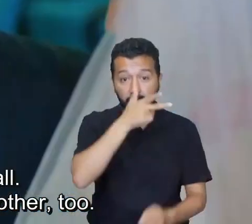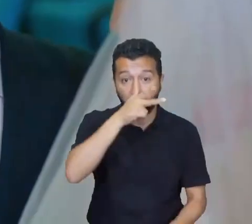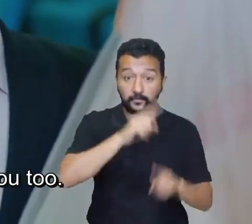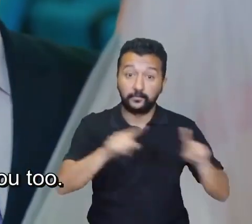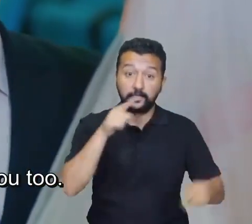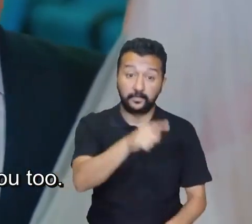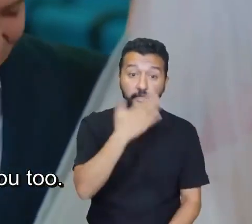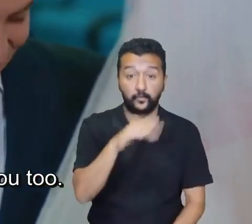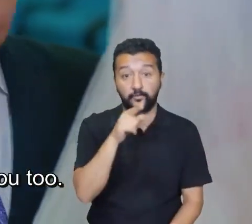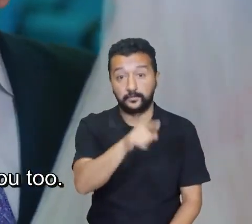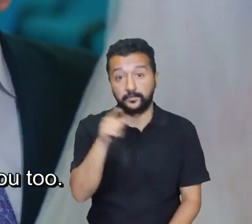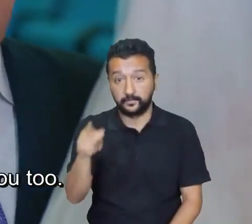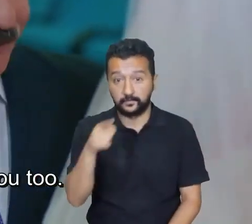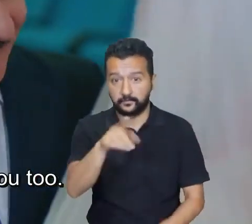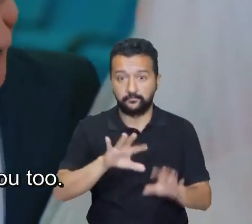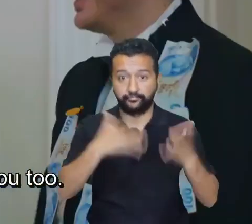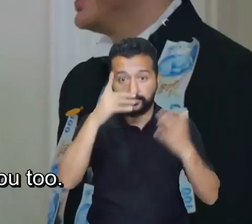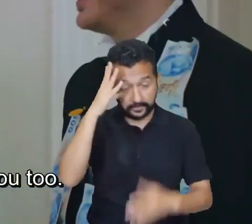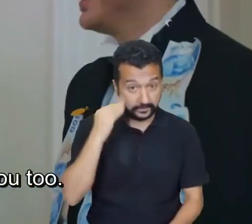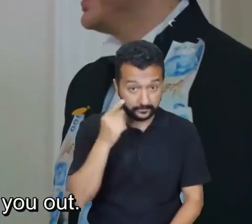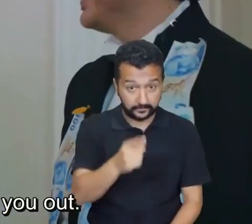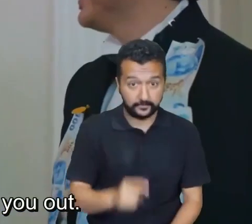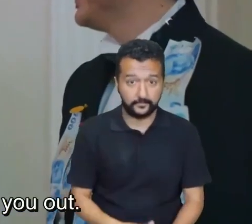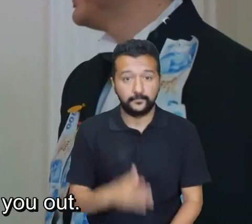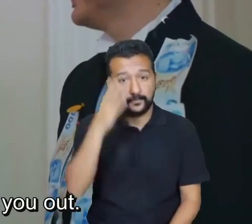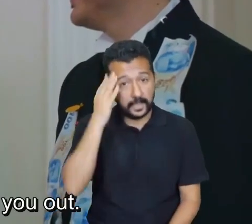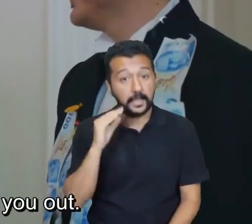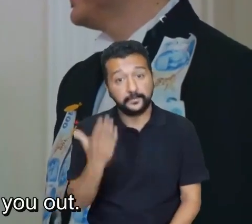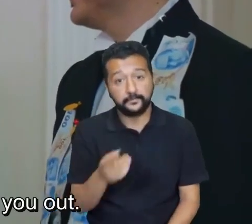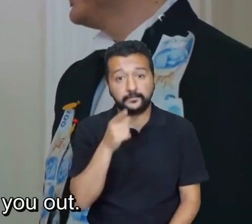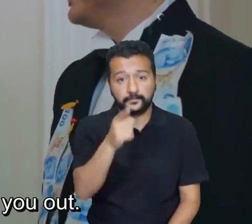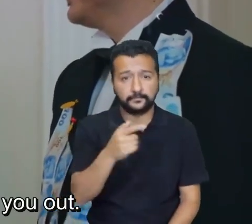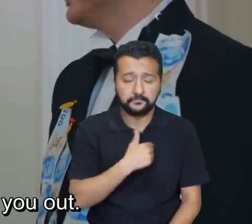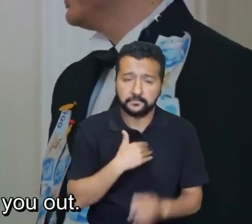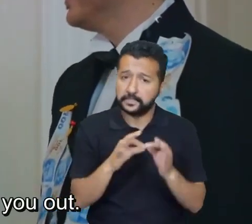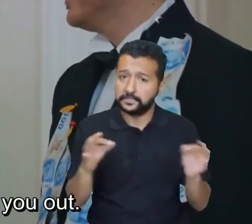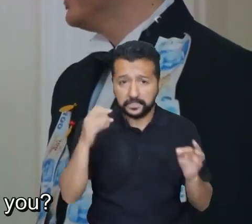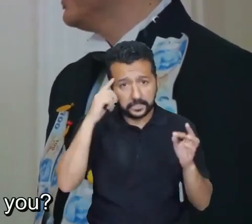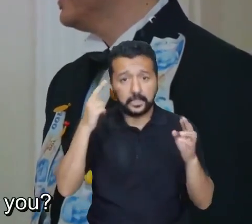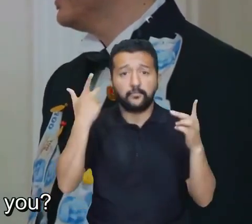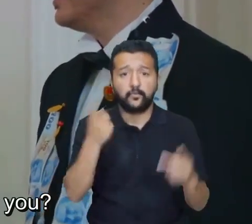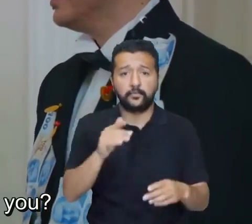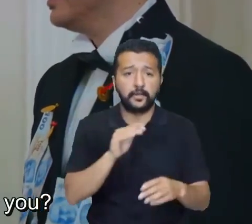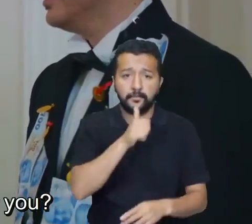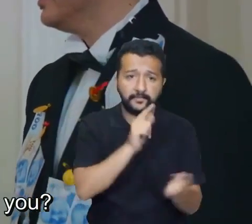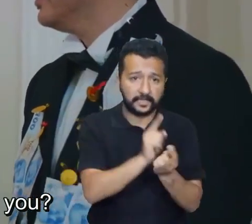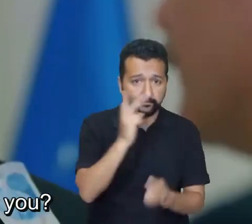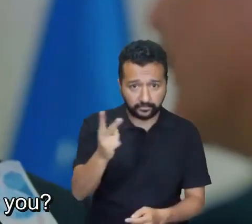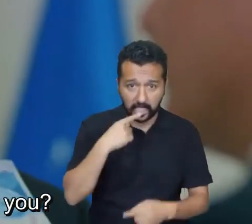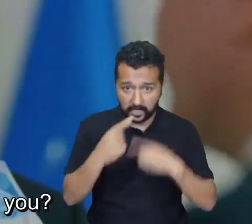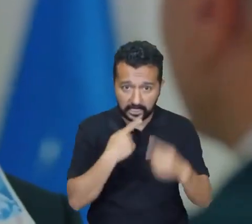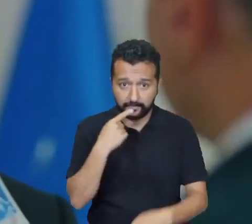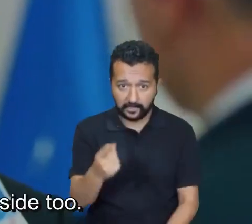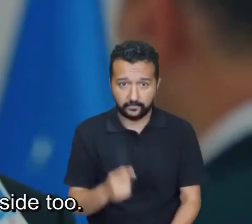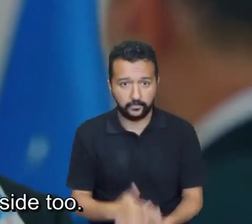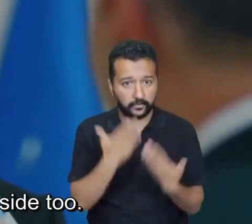üzmüyorsun. Yoksa seninle de bozuşuruz. Anlaştık mı? Anlaştık da ben sizi çıkaramadım. Hayatım beyefendi sizin tarafınızdan